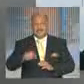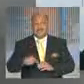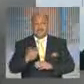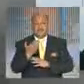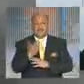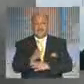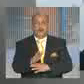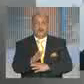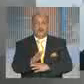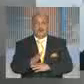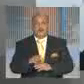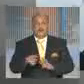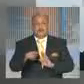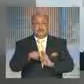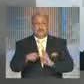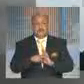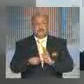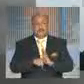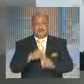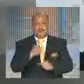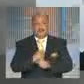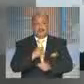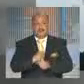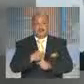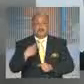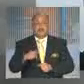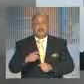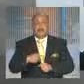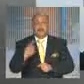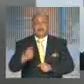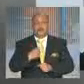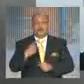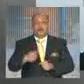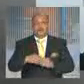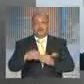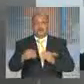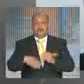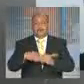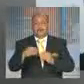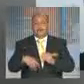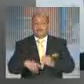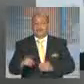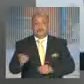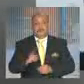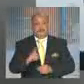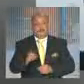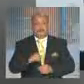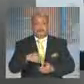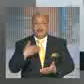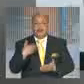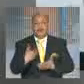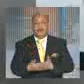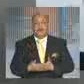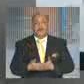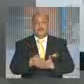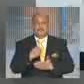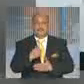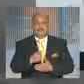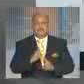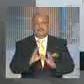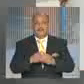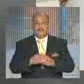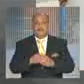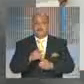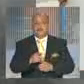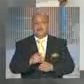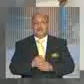نستغربوا الشيء هذا، وهذا الكل نعتبره أنا ضد المسار الثوري في البلاد، ونحملوهم زاد المسؤولية السياسية والأخلاقية على التاريخ